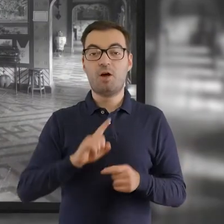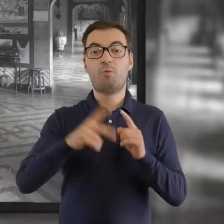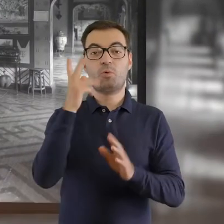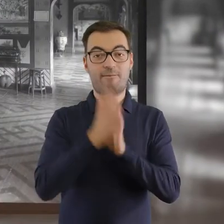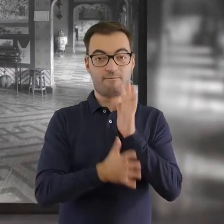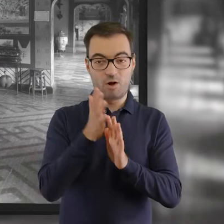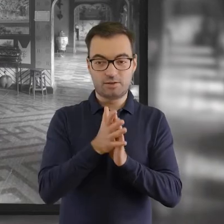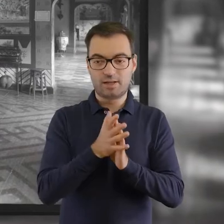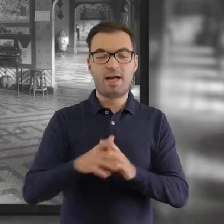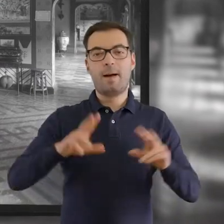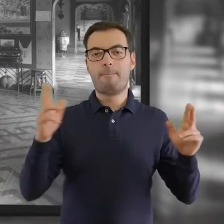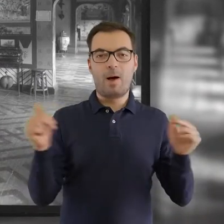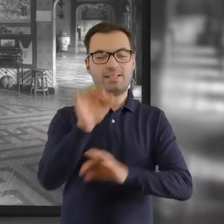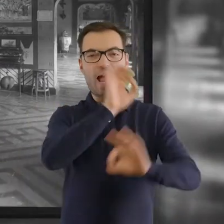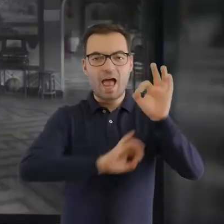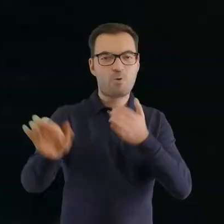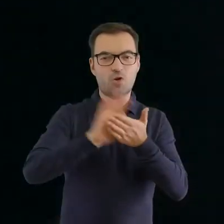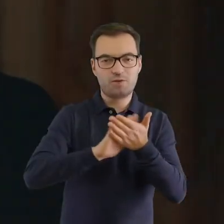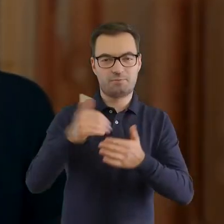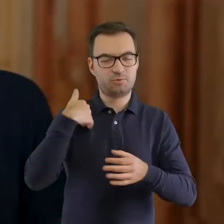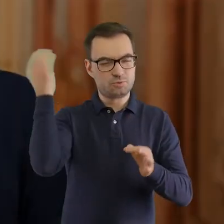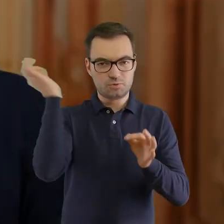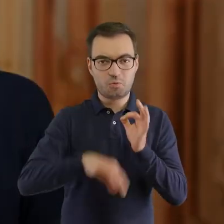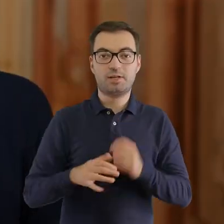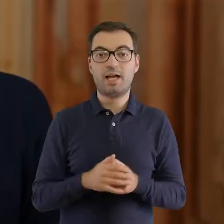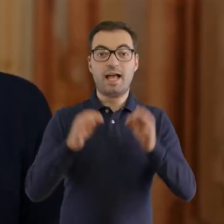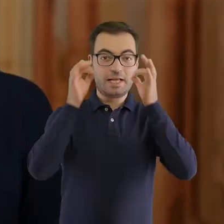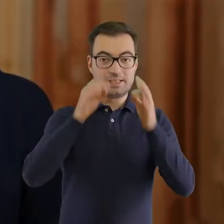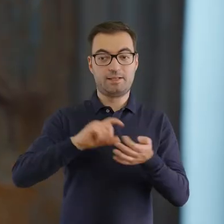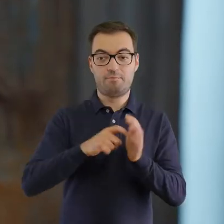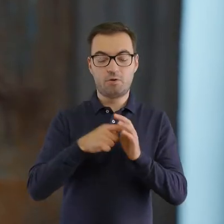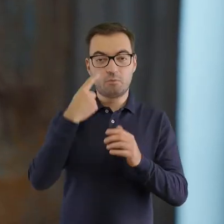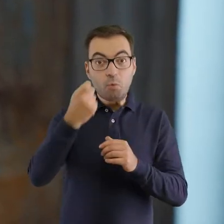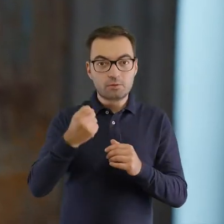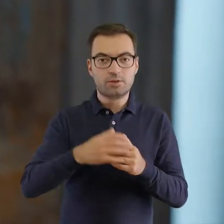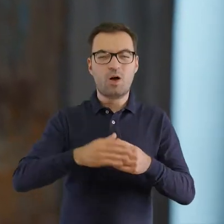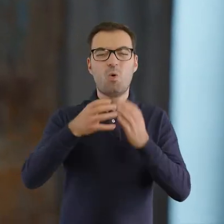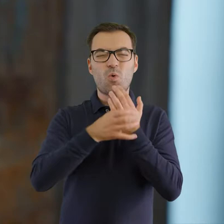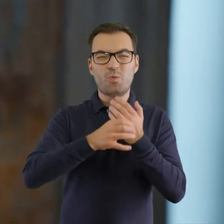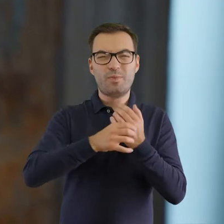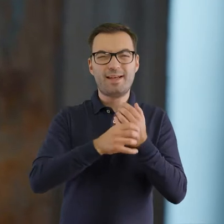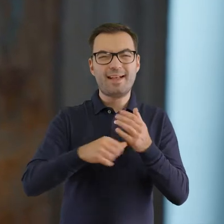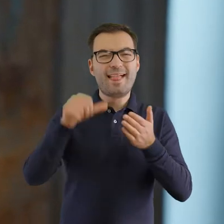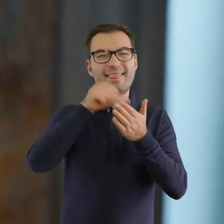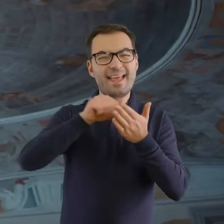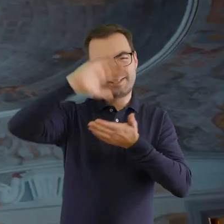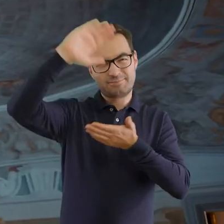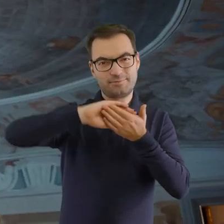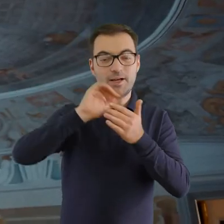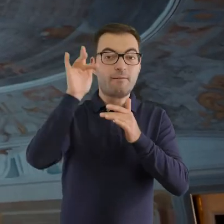pałac poddano kompleksowemu remontowi i konserwacji. W pokojach chińskich odkryto pod grubą warstwą